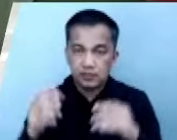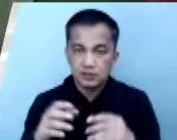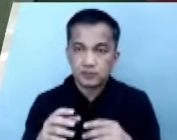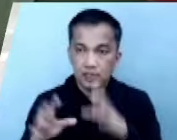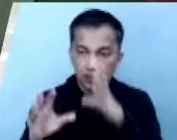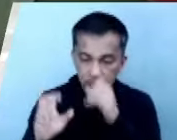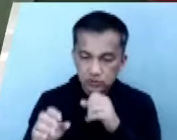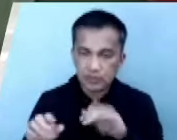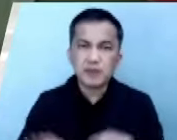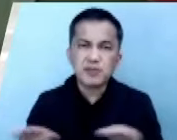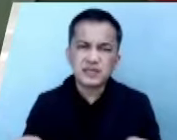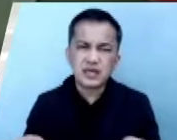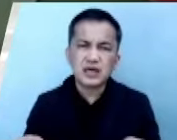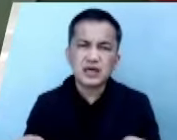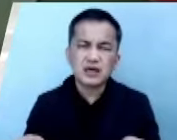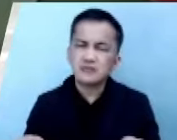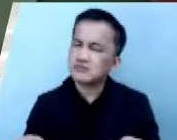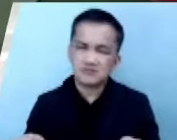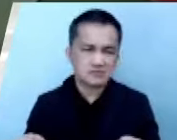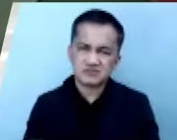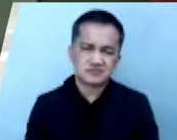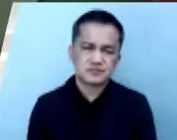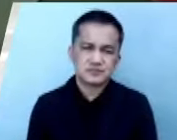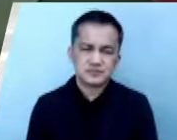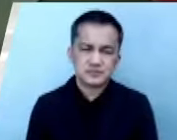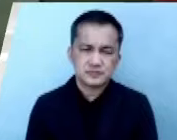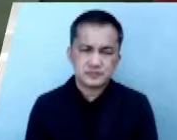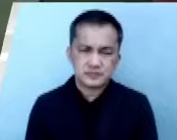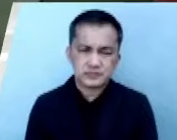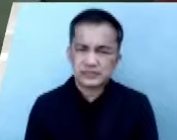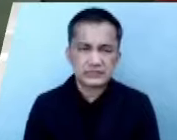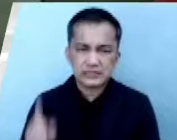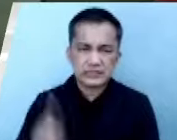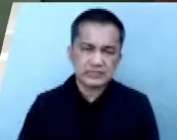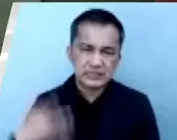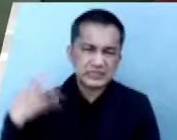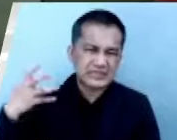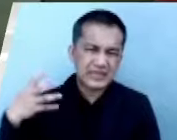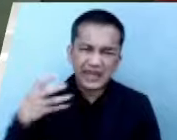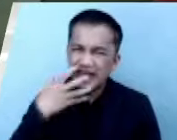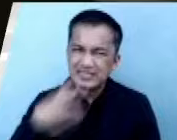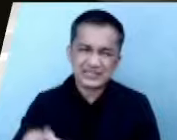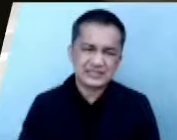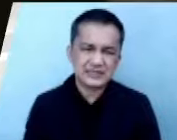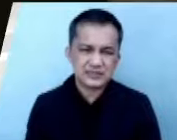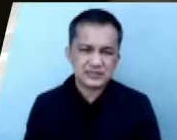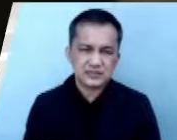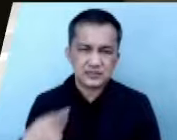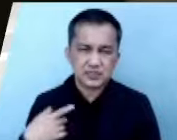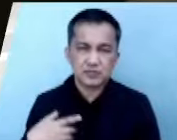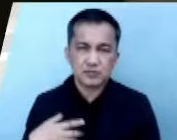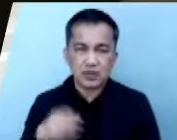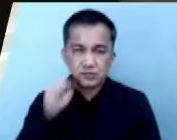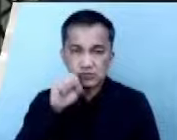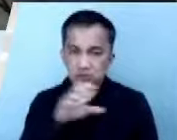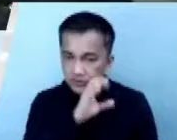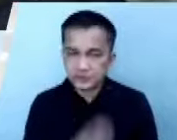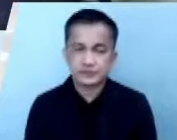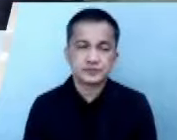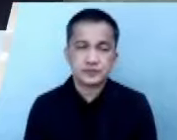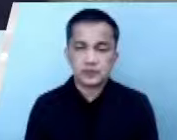po. Hindi kaya yung init. Hindi kaya po yung init. Saka po yung may mga edad na. Kabilang sila Grace sa